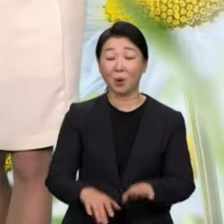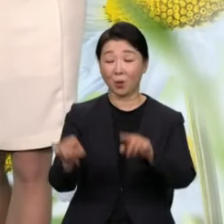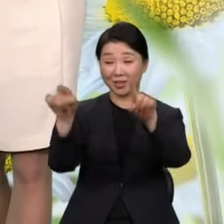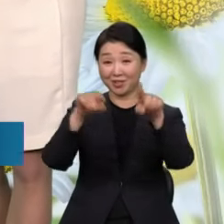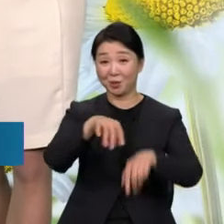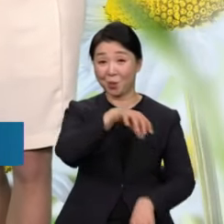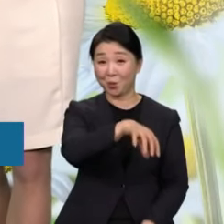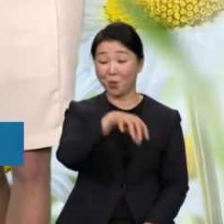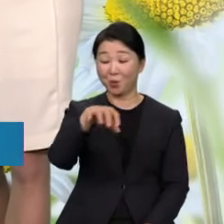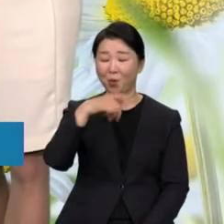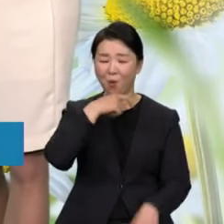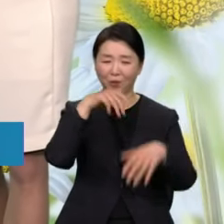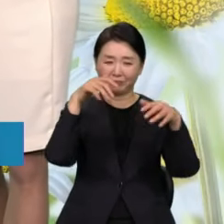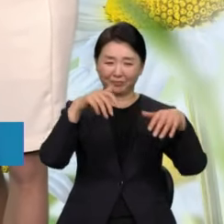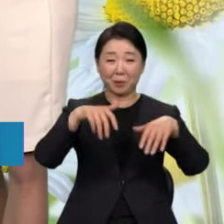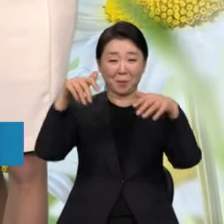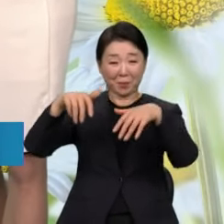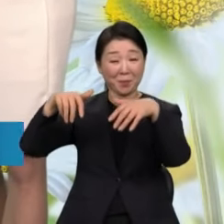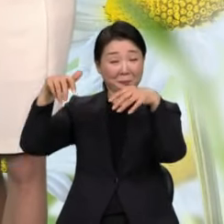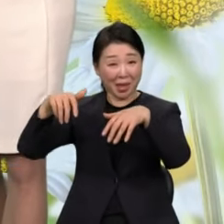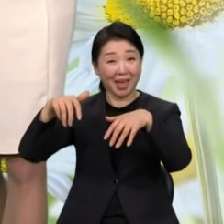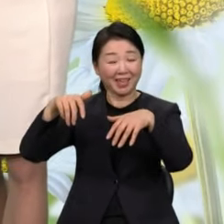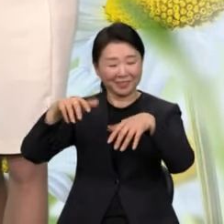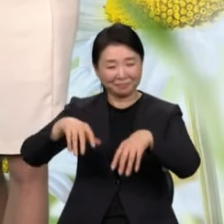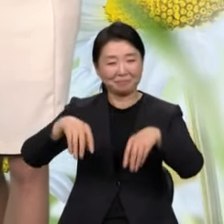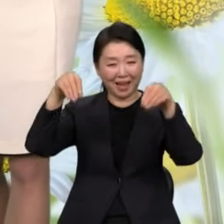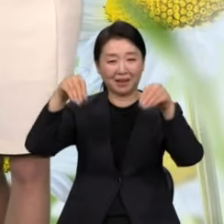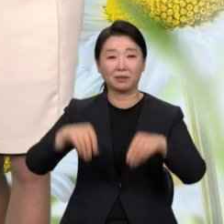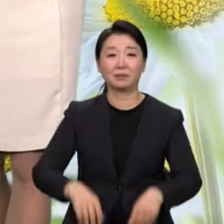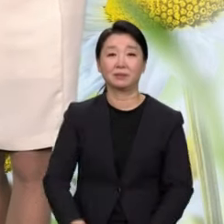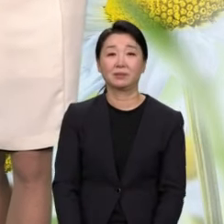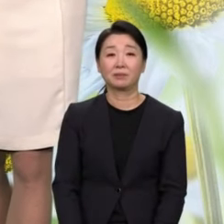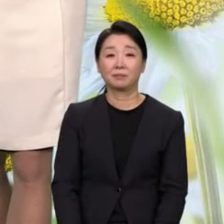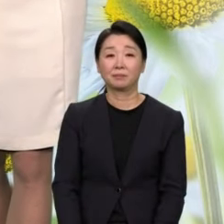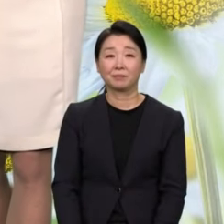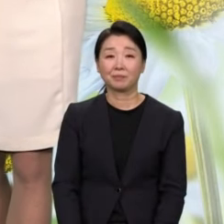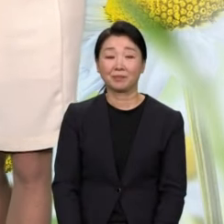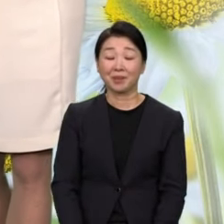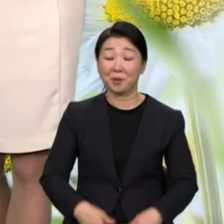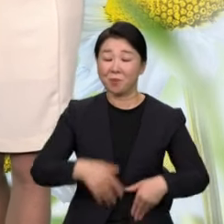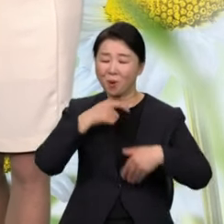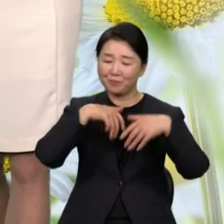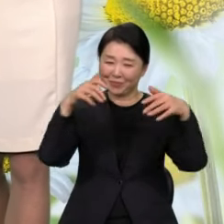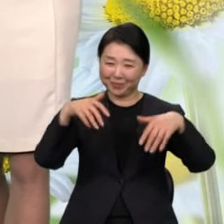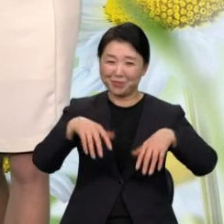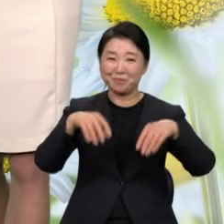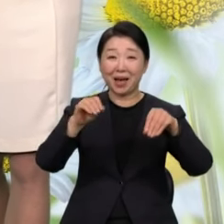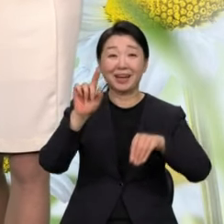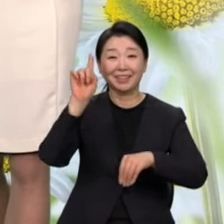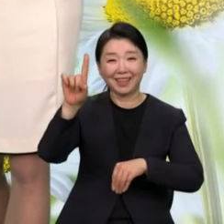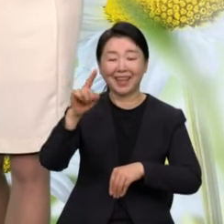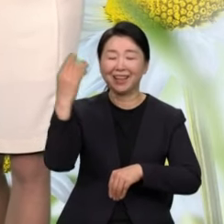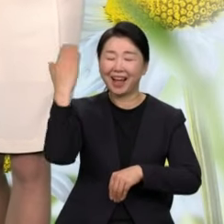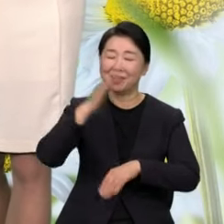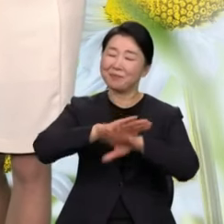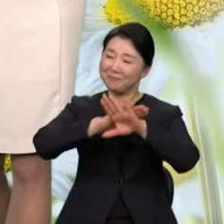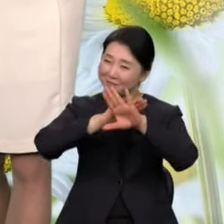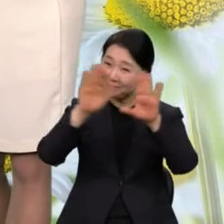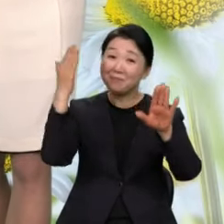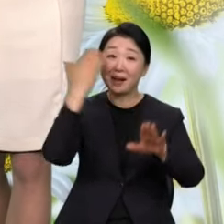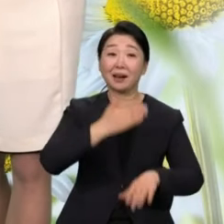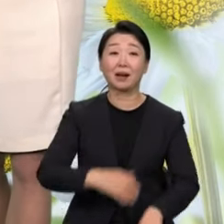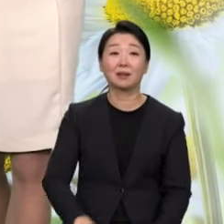오늘 전국 곳곳에 산발적으로 내렸던 비는 대부분 잦아들었습니다. 요란했던 봄비가 지나고 내일은 다시 맑은 하늘이